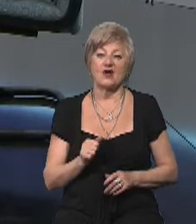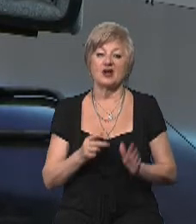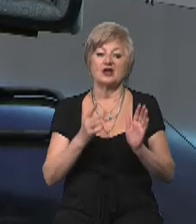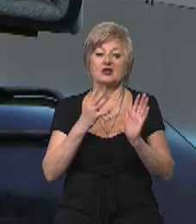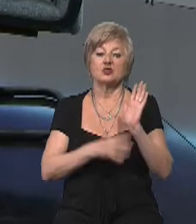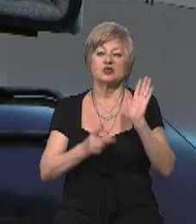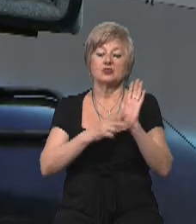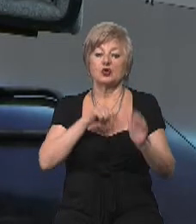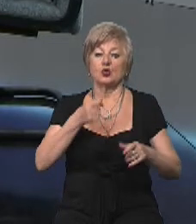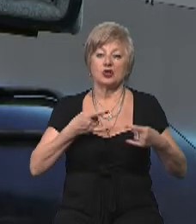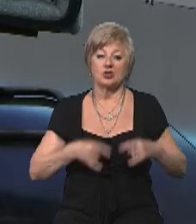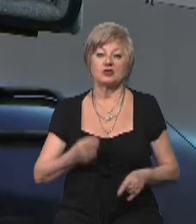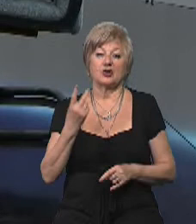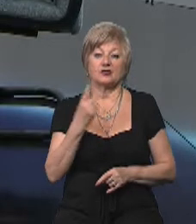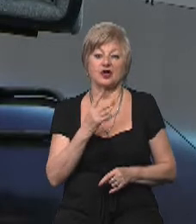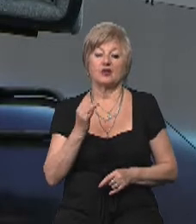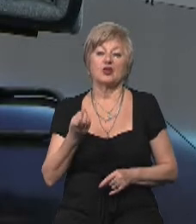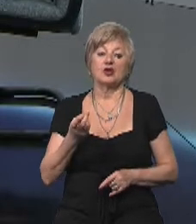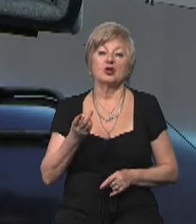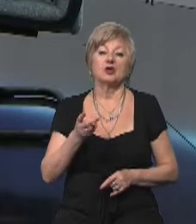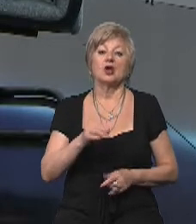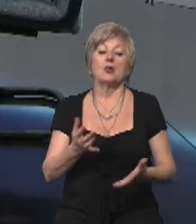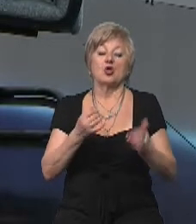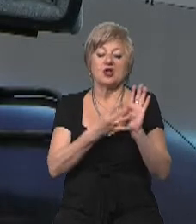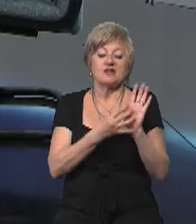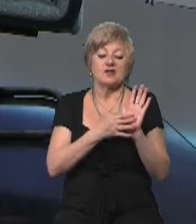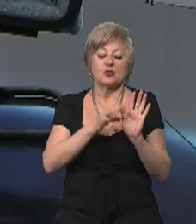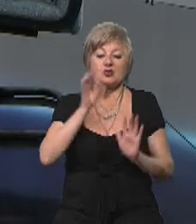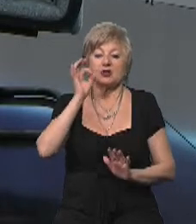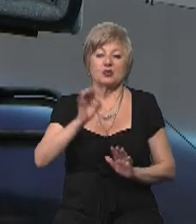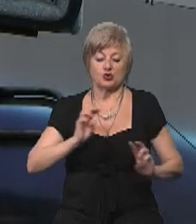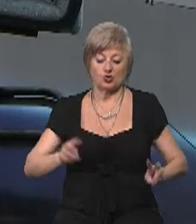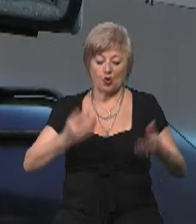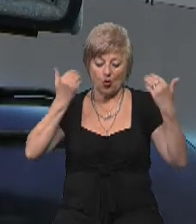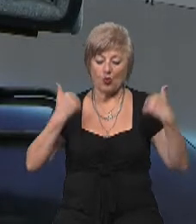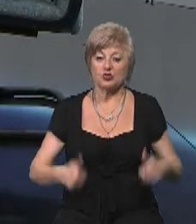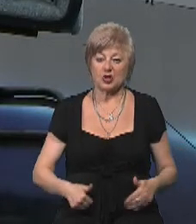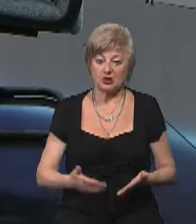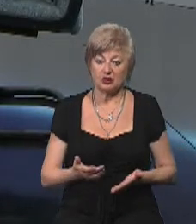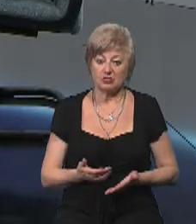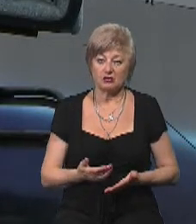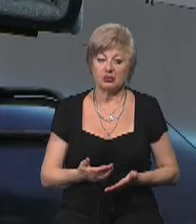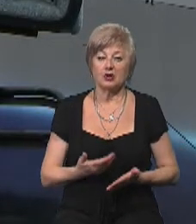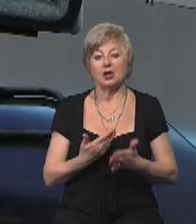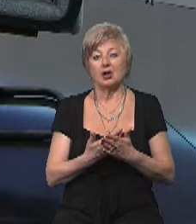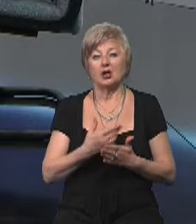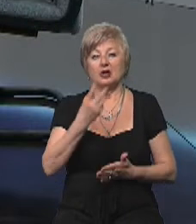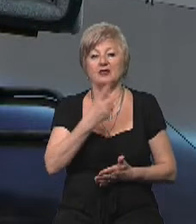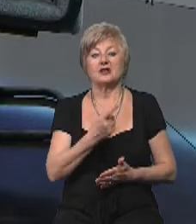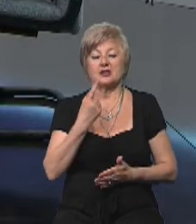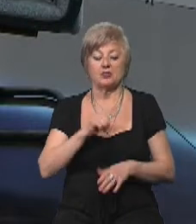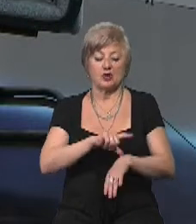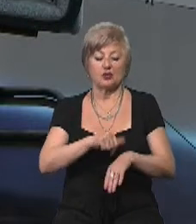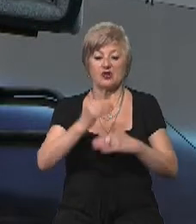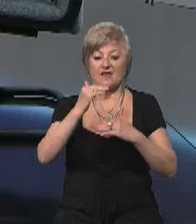року народження. 2 липня вона отримала 90% опіків тулубу, кінцівок та голови. Близько 21